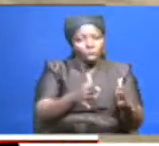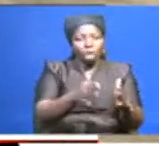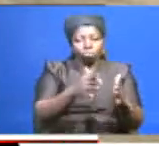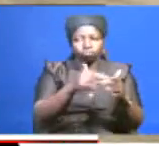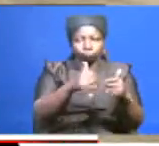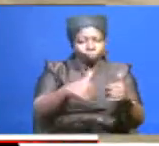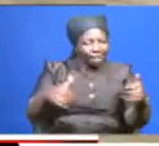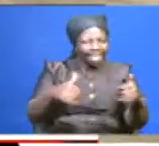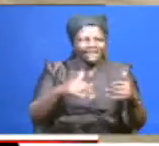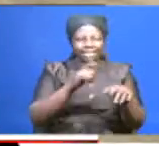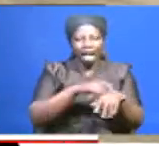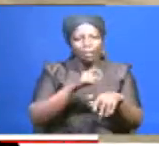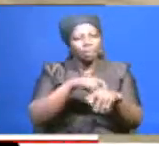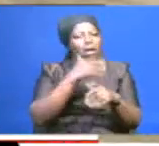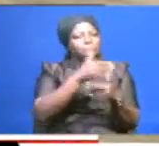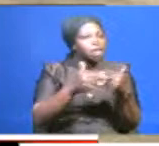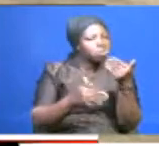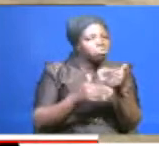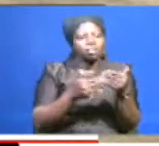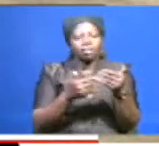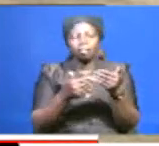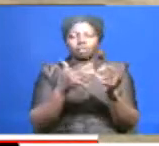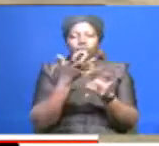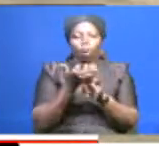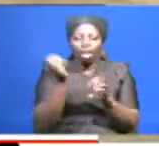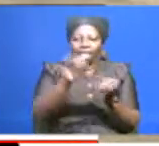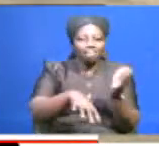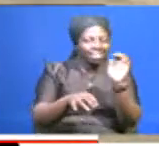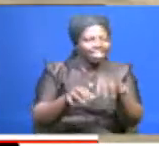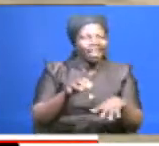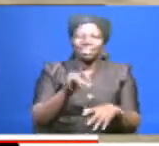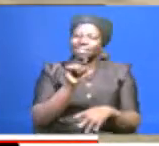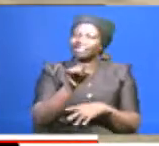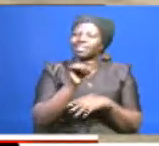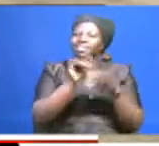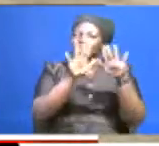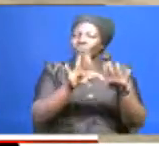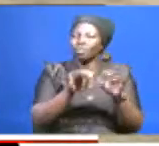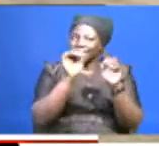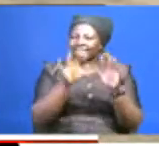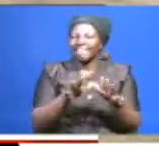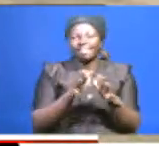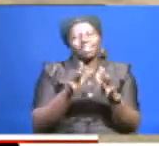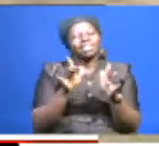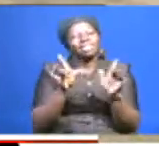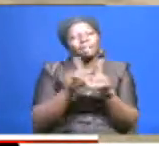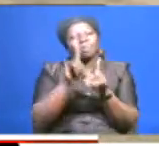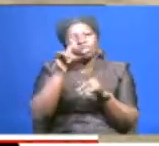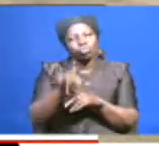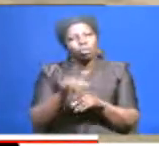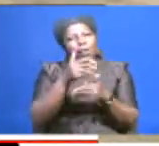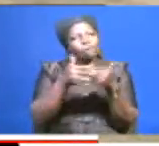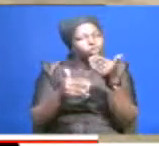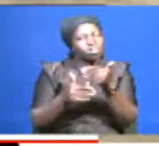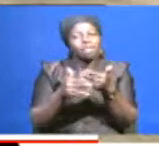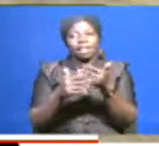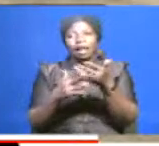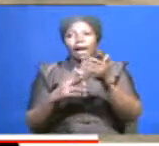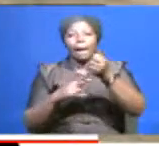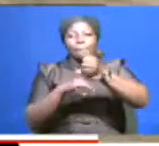bure. Ile kitu ingetakiwa ni watengeneze daraja kama mita 50 kutoka